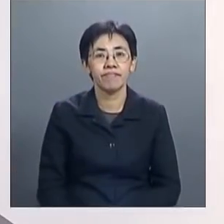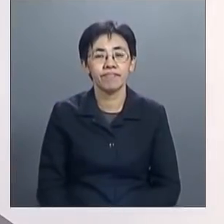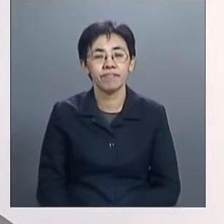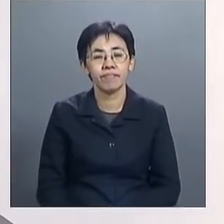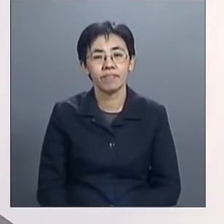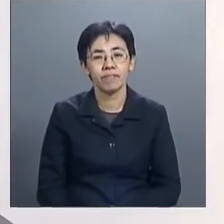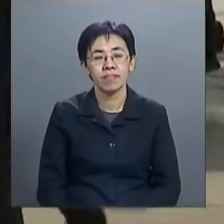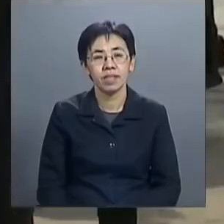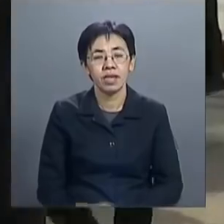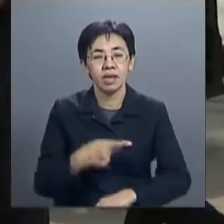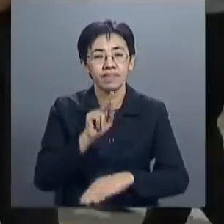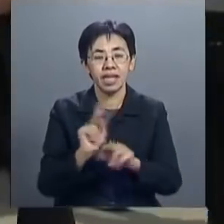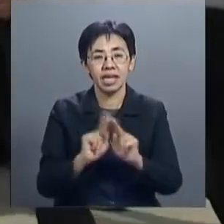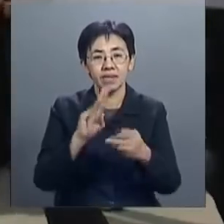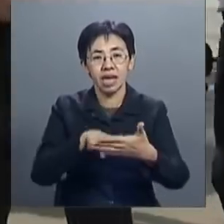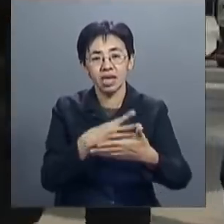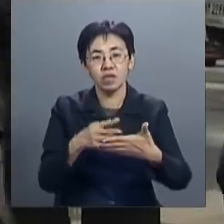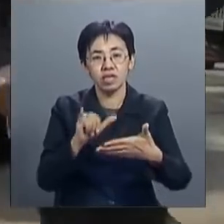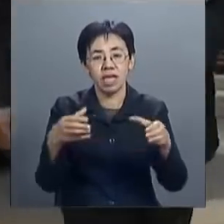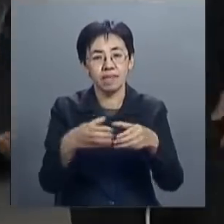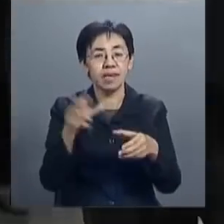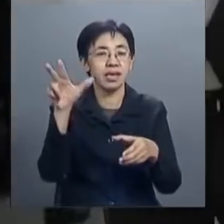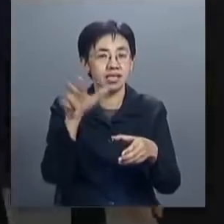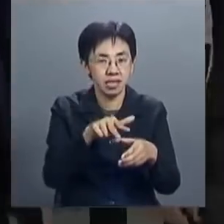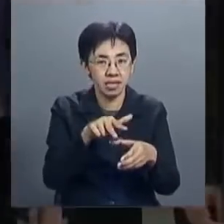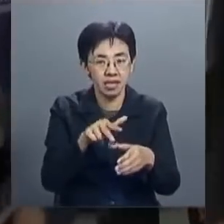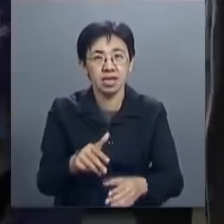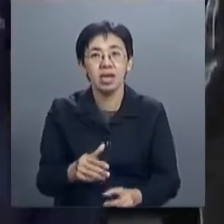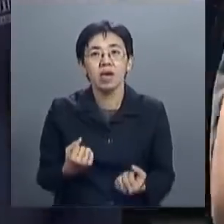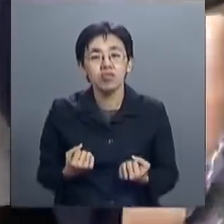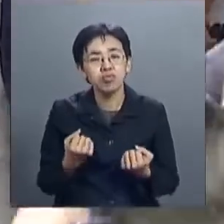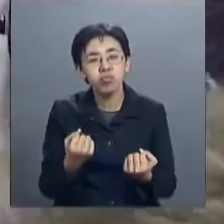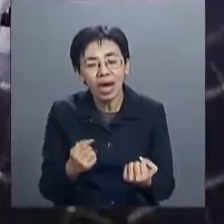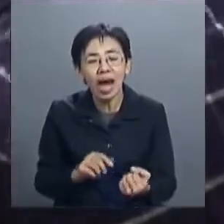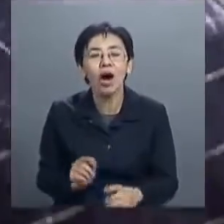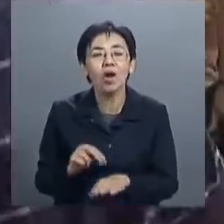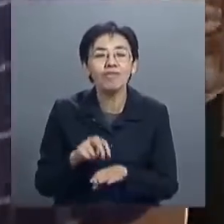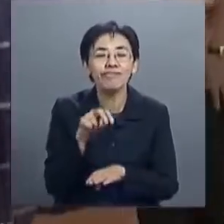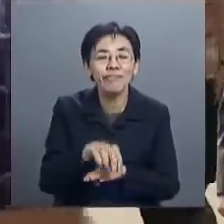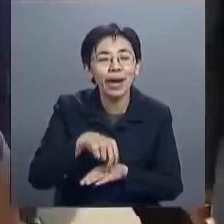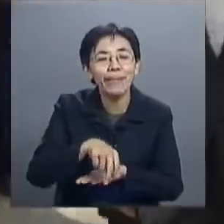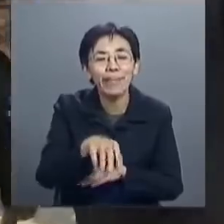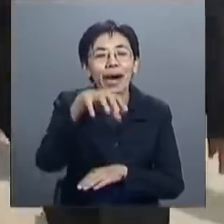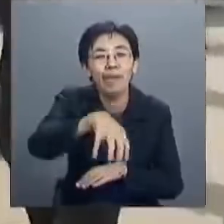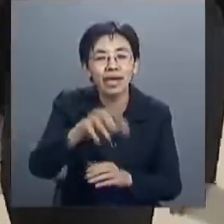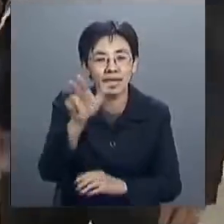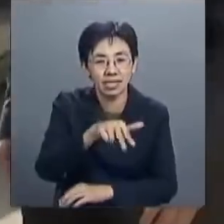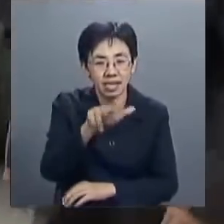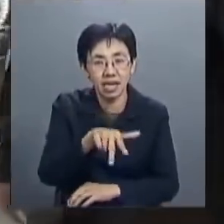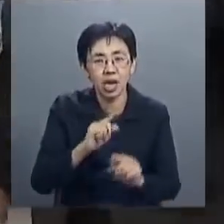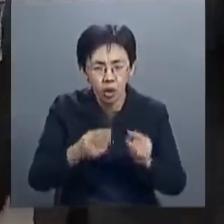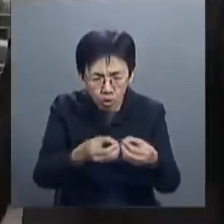ายแสงนะคะประธานคณะกรรมการยุทธศาสตร์พรรคไทยรักษาชาติเดินทางเข้าที่ทำการพรรคค่ะและอยู่ระหว่างการห